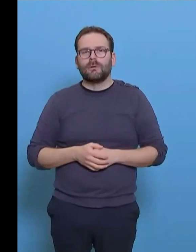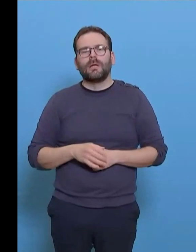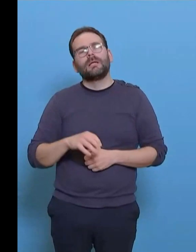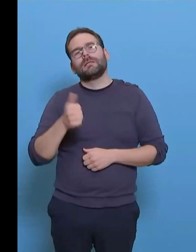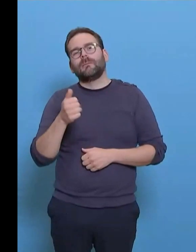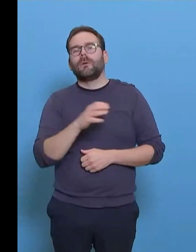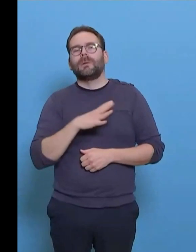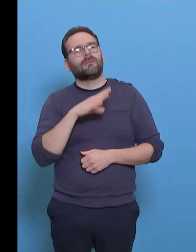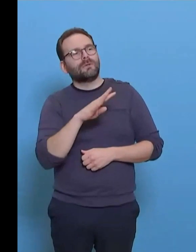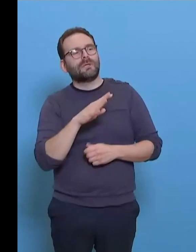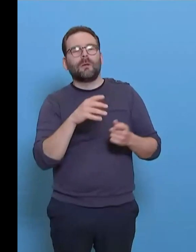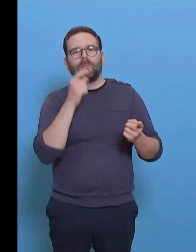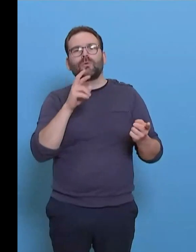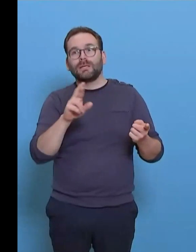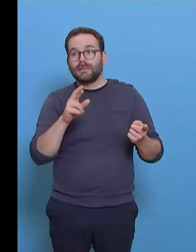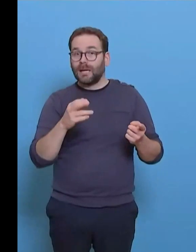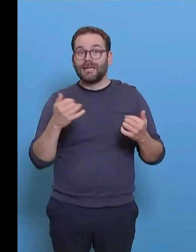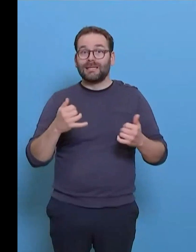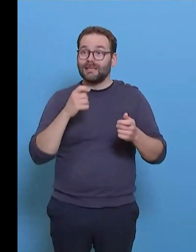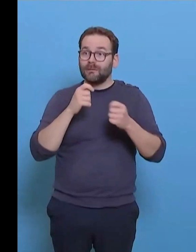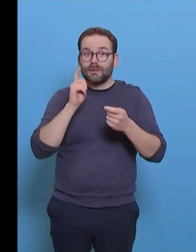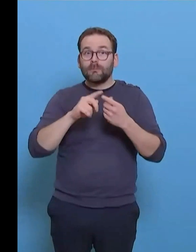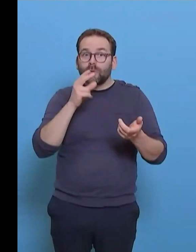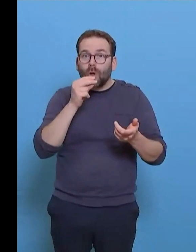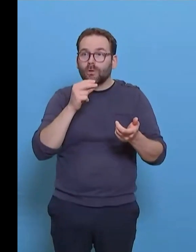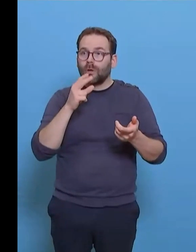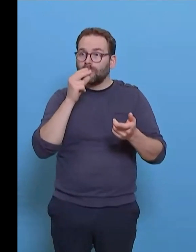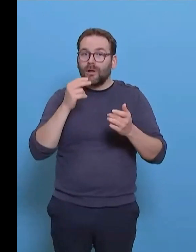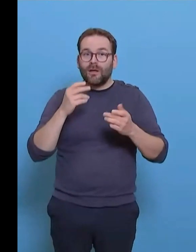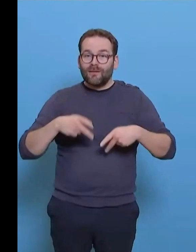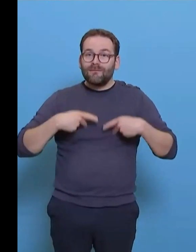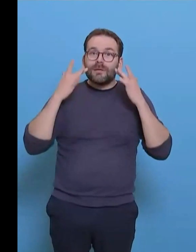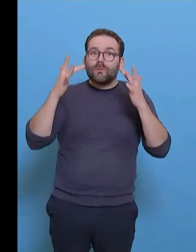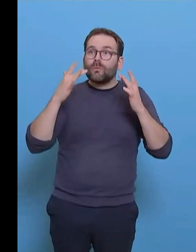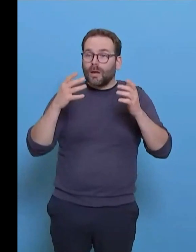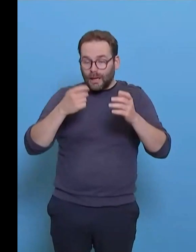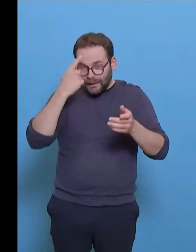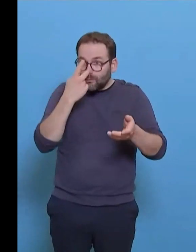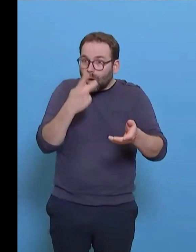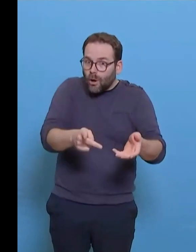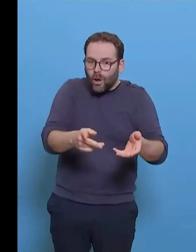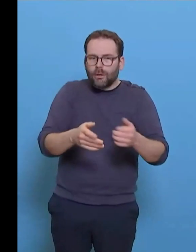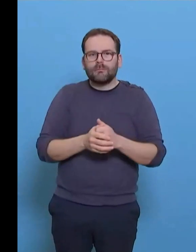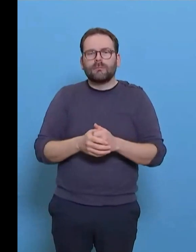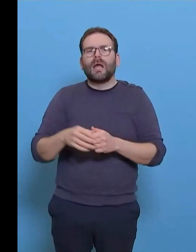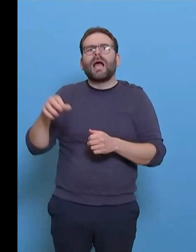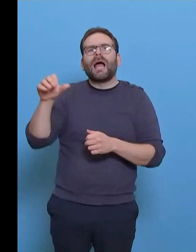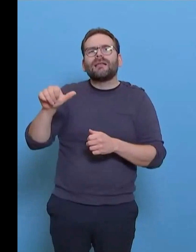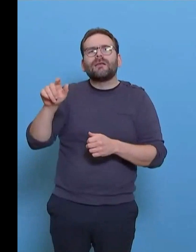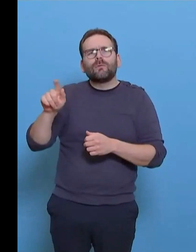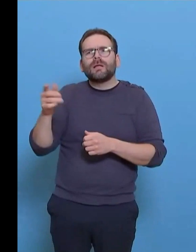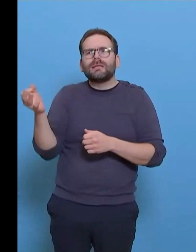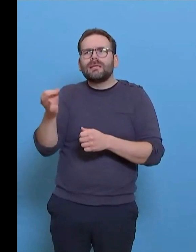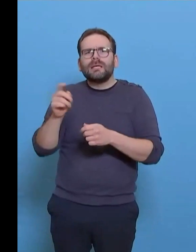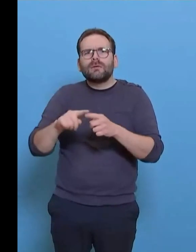Goethem, Monsieur Richard, nous parlons ici de Nantes, des Nantais, de leur vie culturelle et intellectuelle. Azilis Gouez vient de vous rappeler une chose